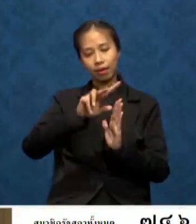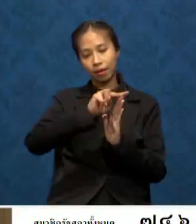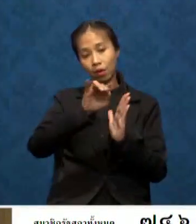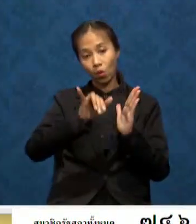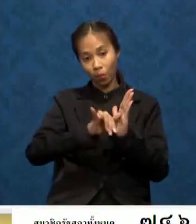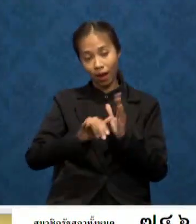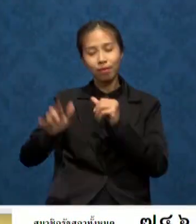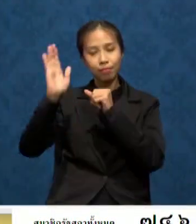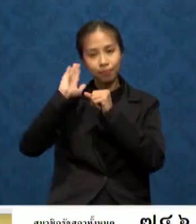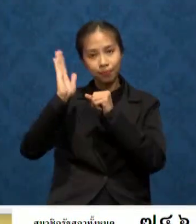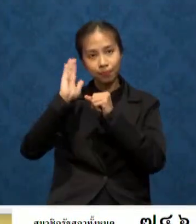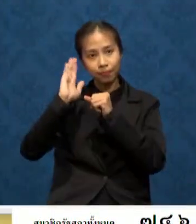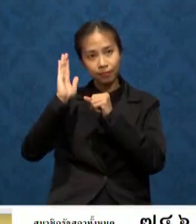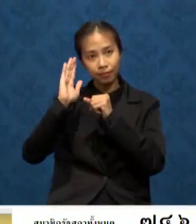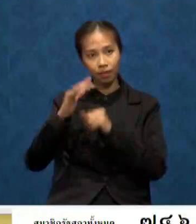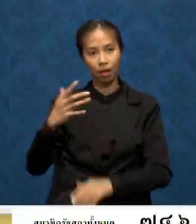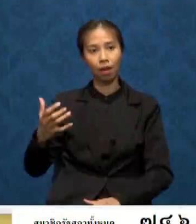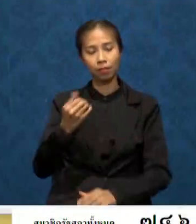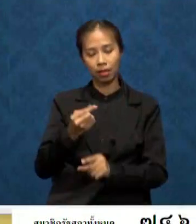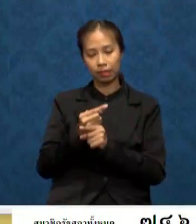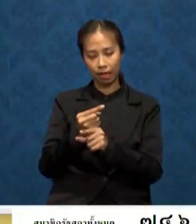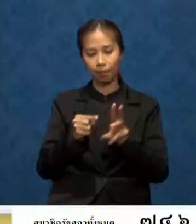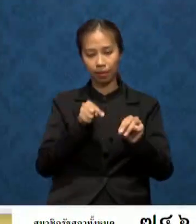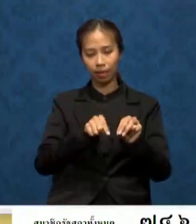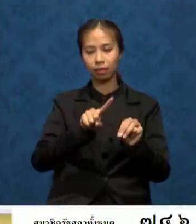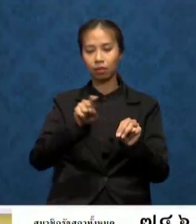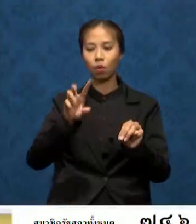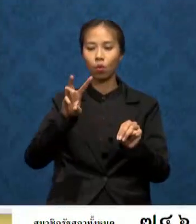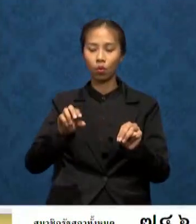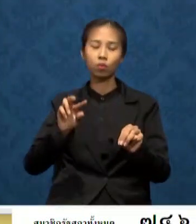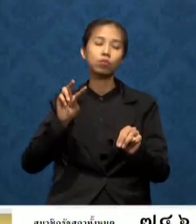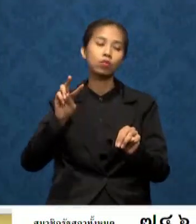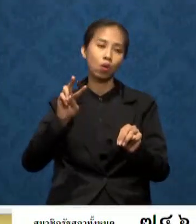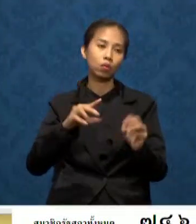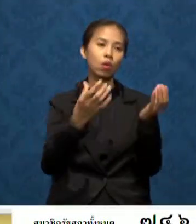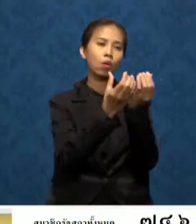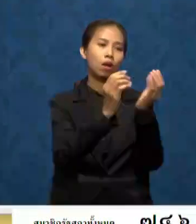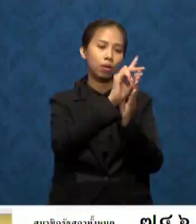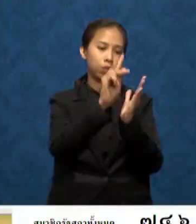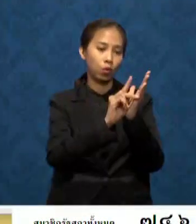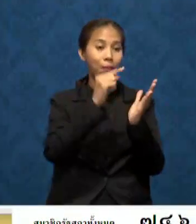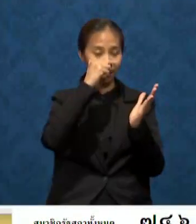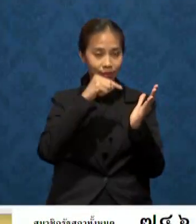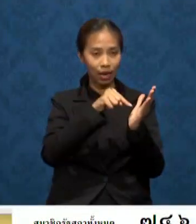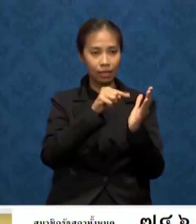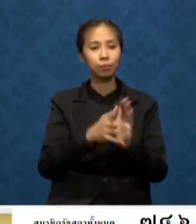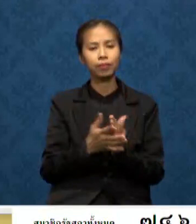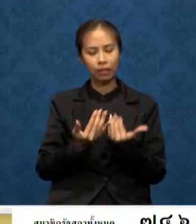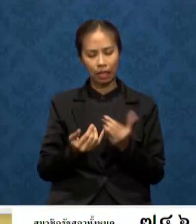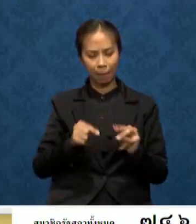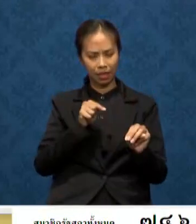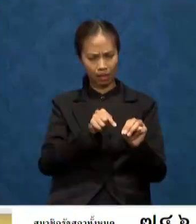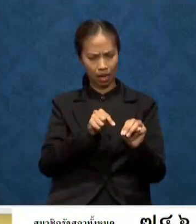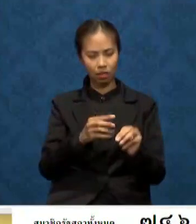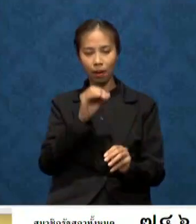ใช้อำนาจตามมาตรา 162ของรัฐธรรมนูญแห่งราชอาณาจักรไทยซึ่งในมาตรานี้กำหนดไว้